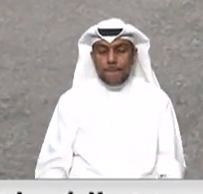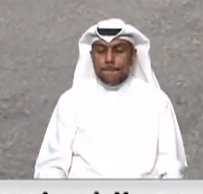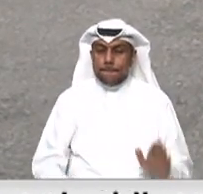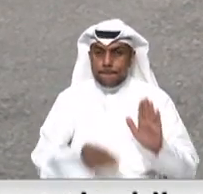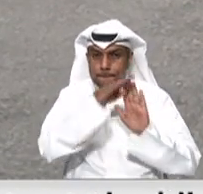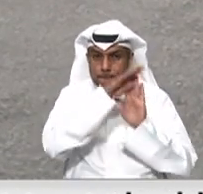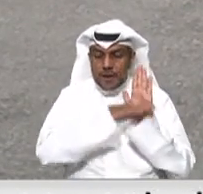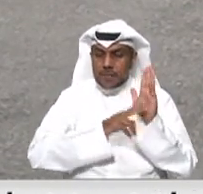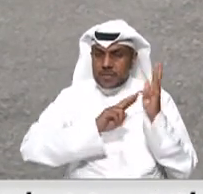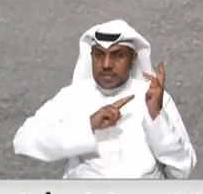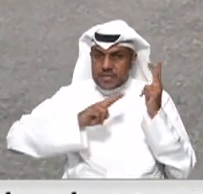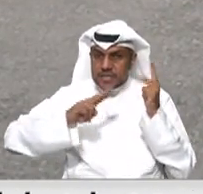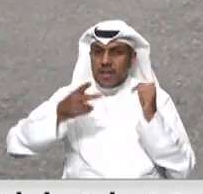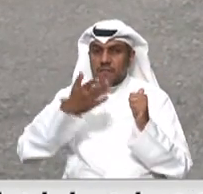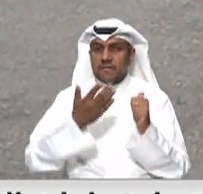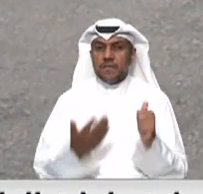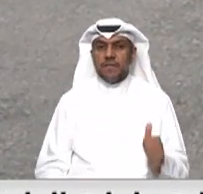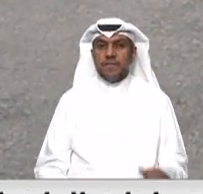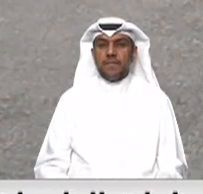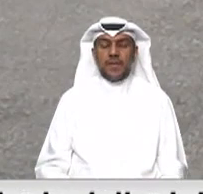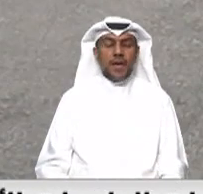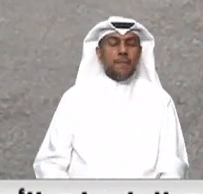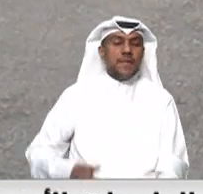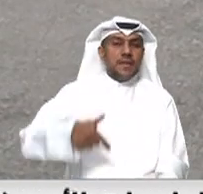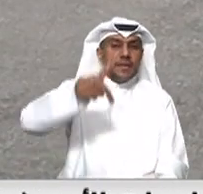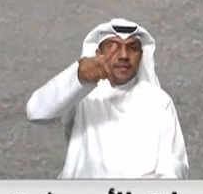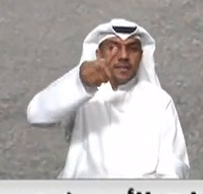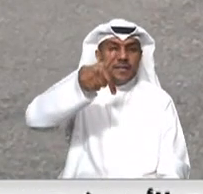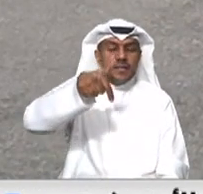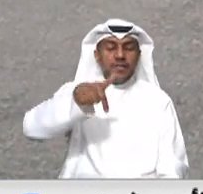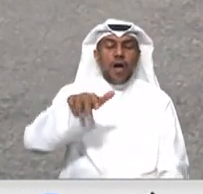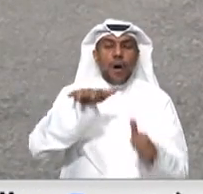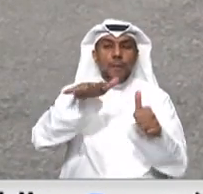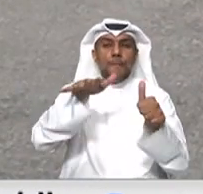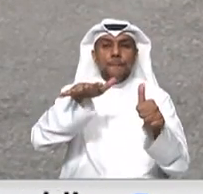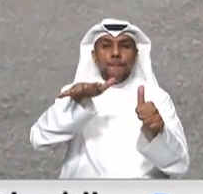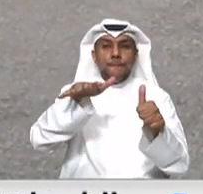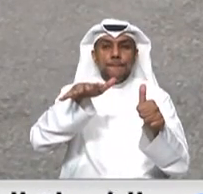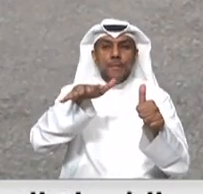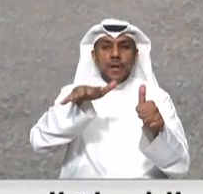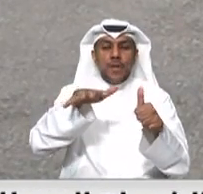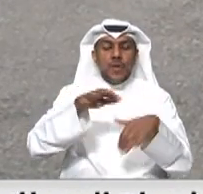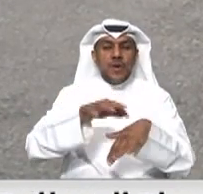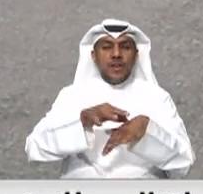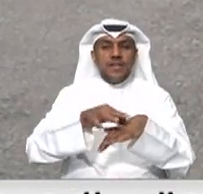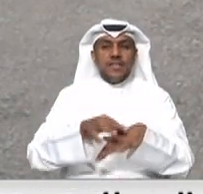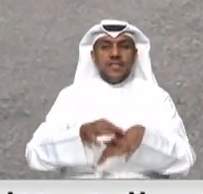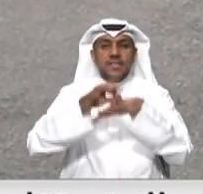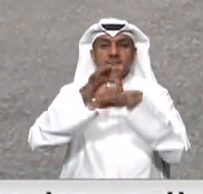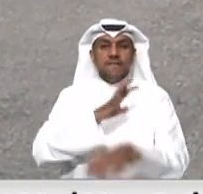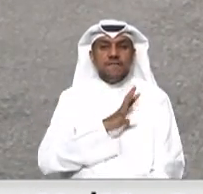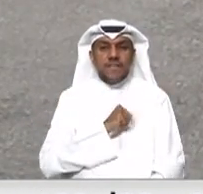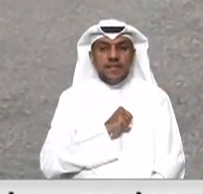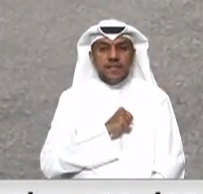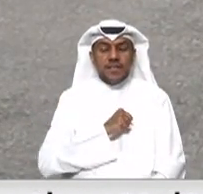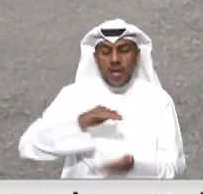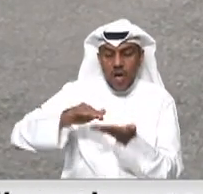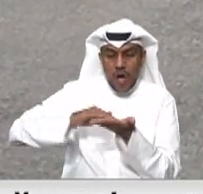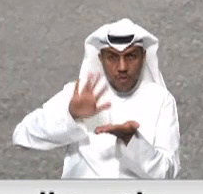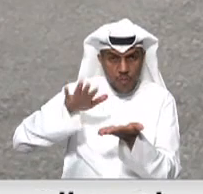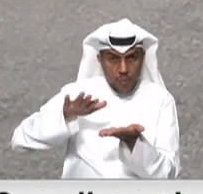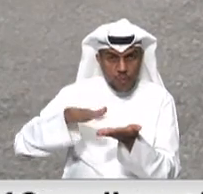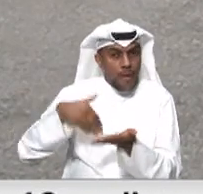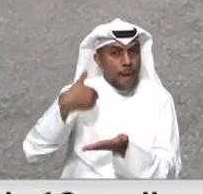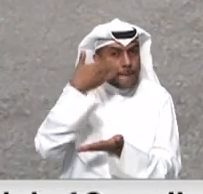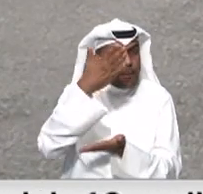التي توفرها الوكالة لست ملايين فلسطيني يتوزعون ما بين دول الجوار والأراضي الفلسطينية